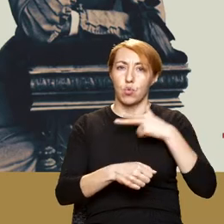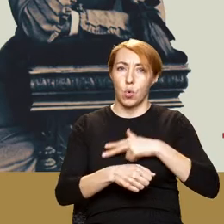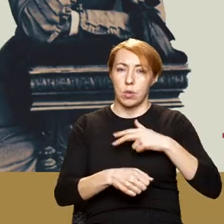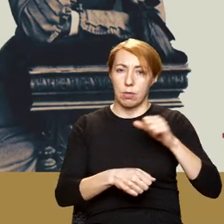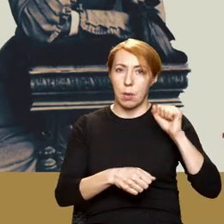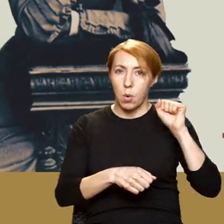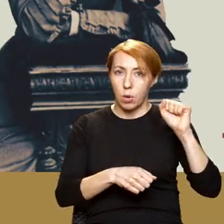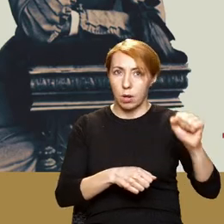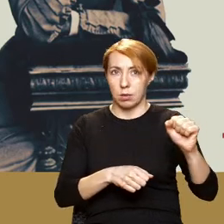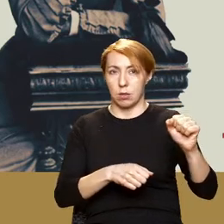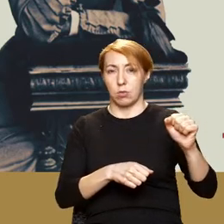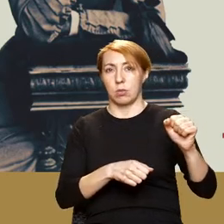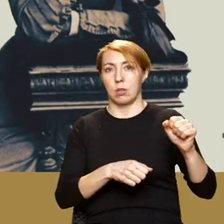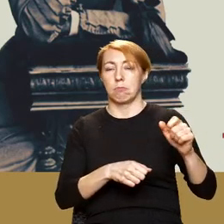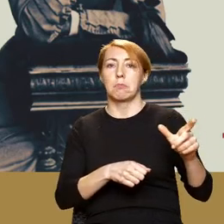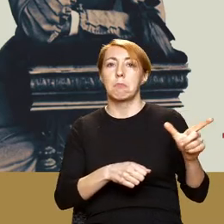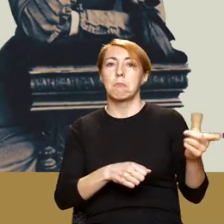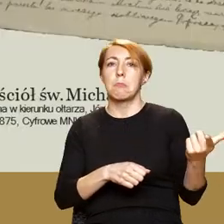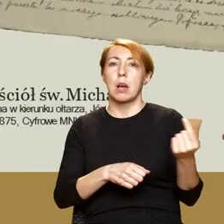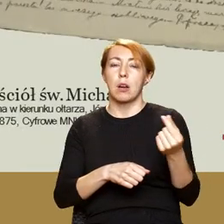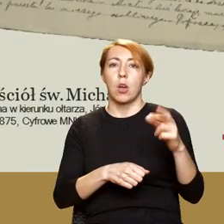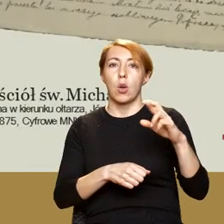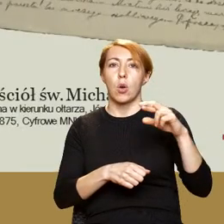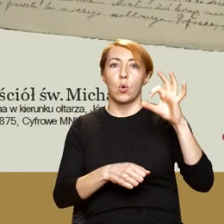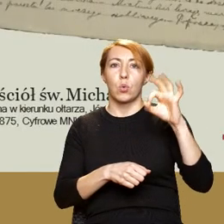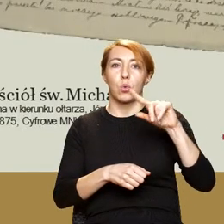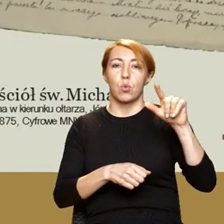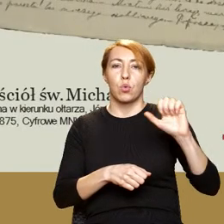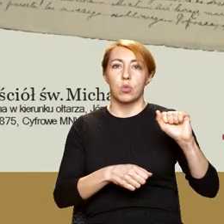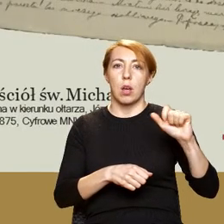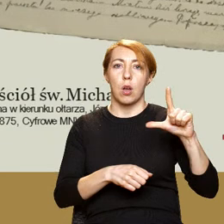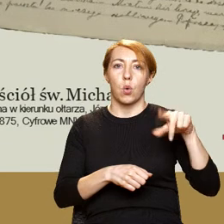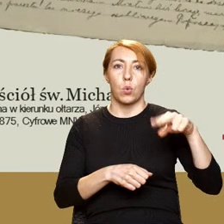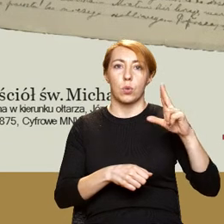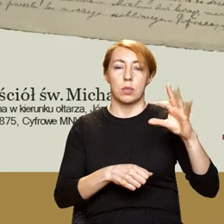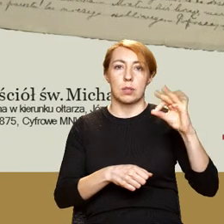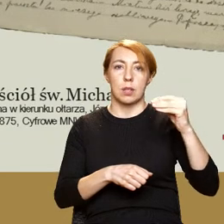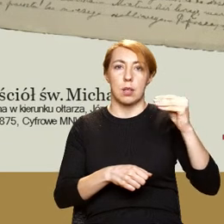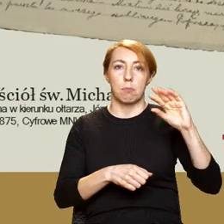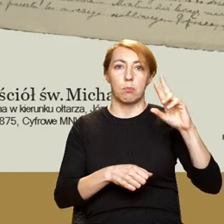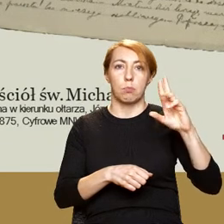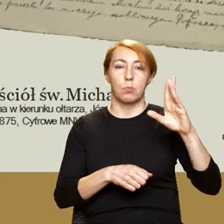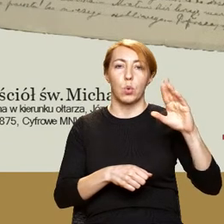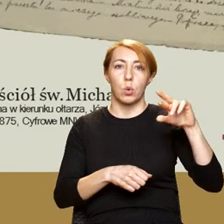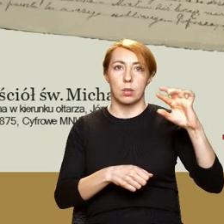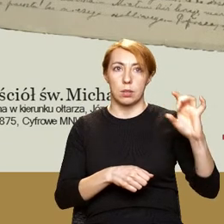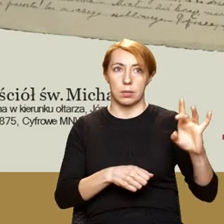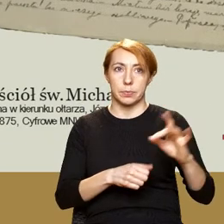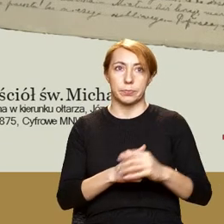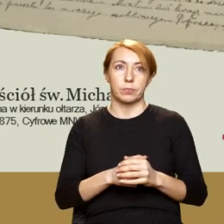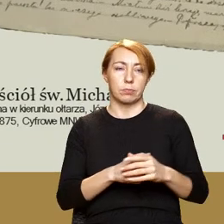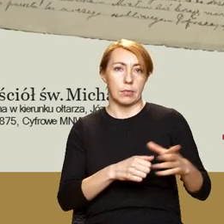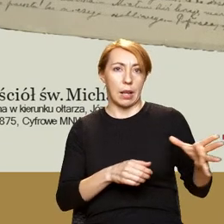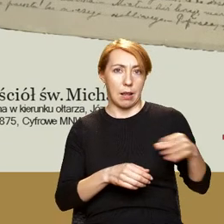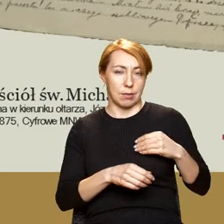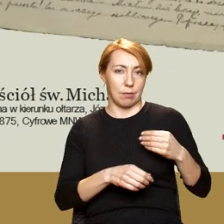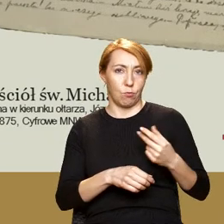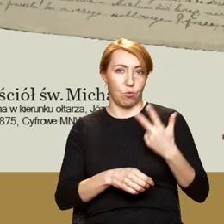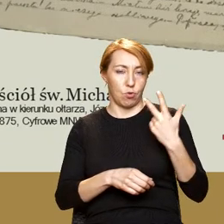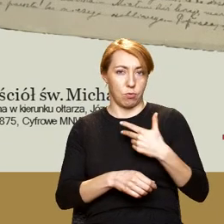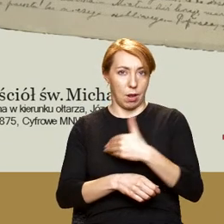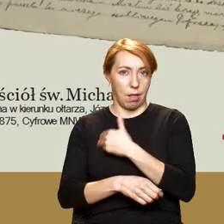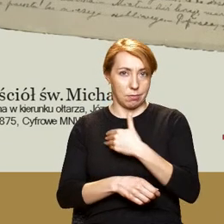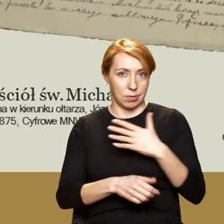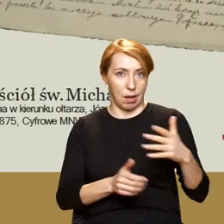partnerem życiowym Róży Luksemburg, bo on tam pisze Jogi Hess 3. Do 4 klasy razem chodzili, więc